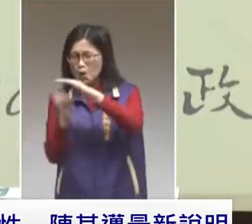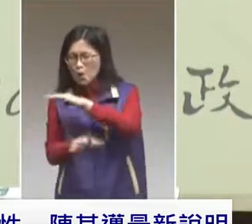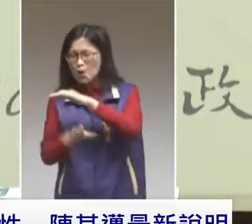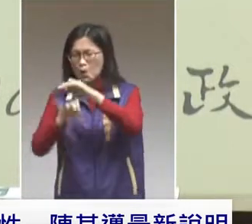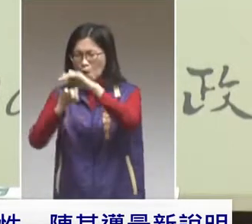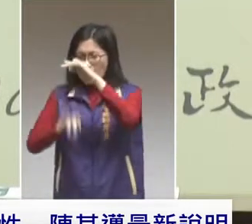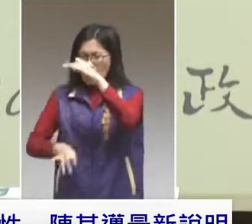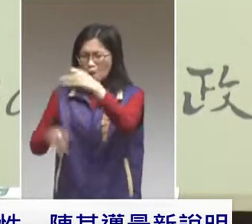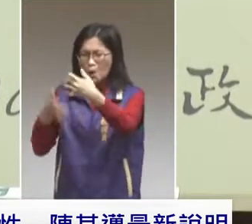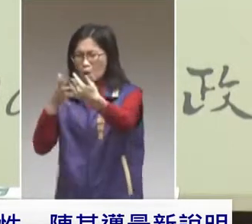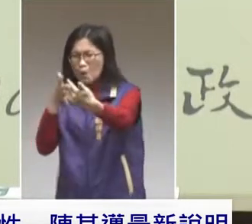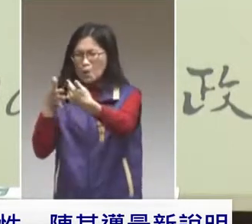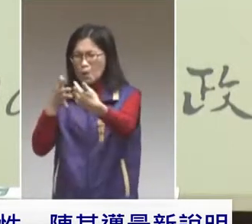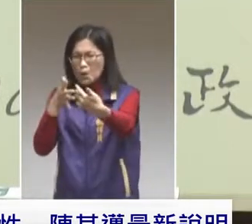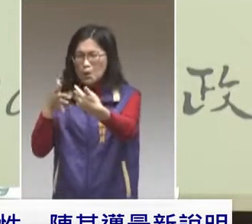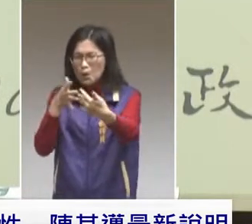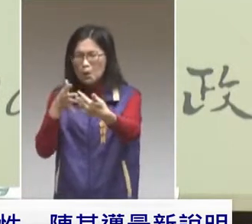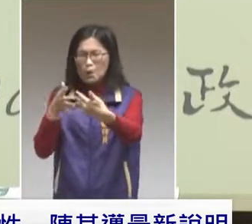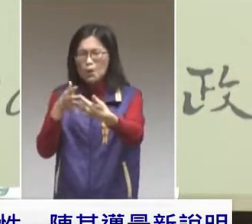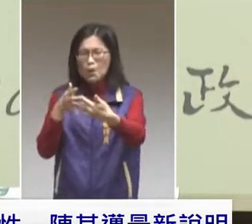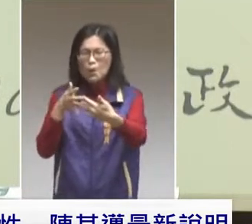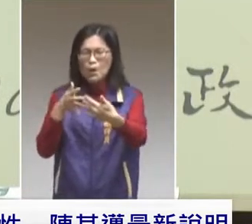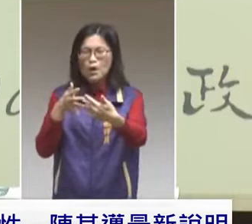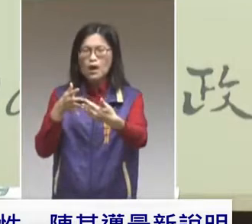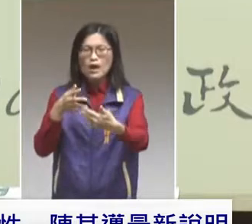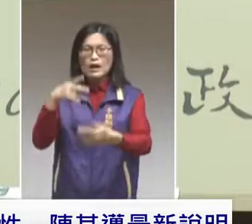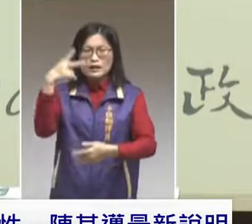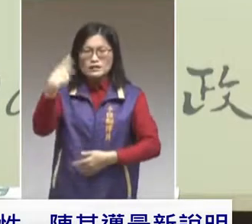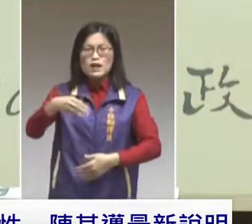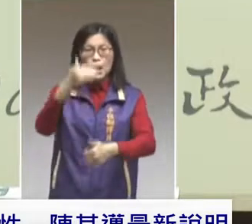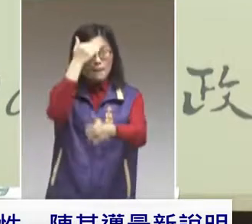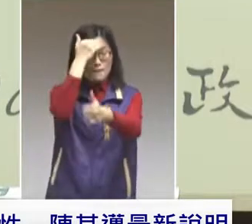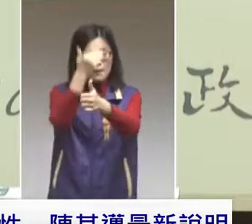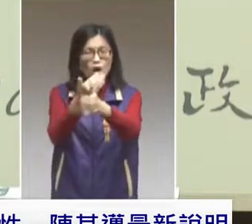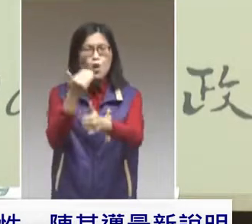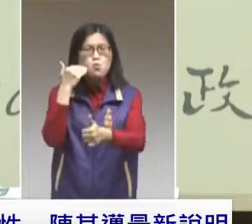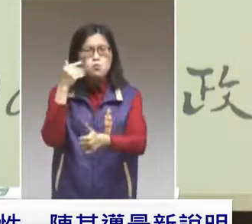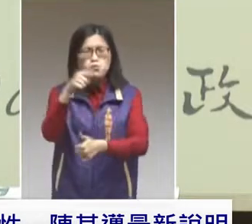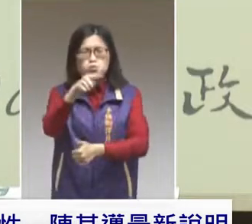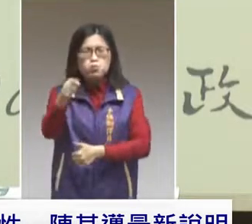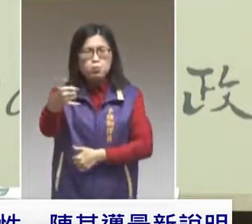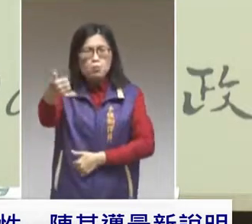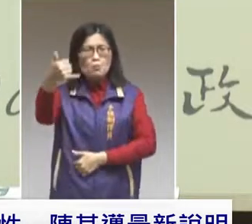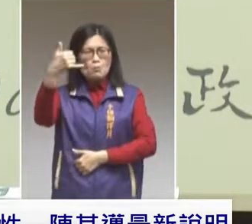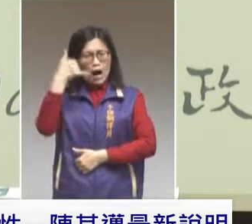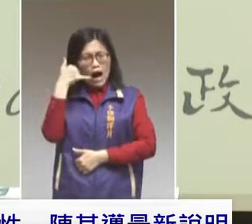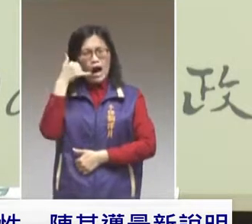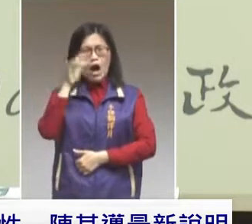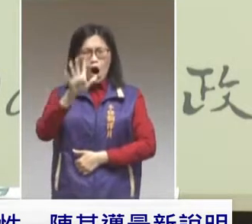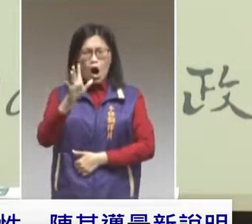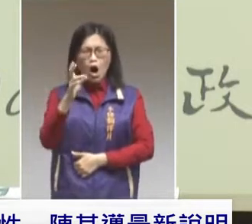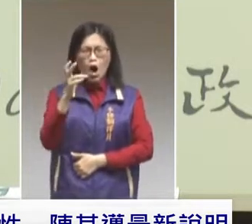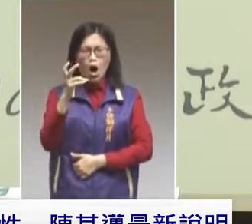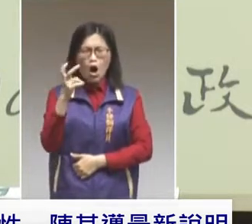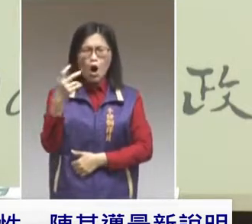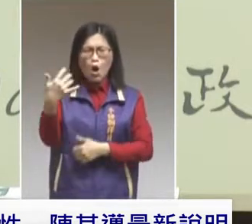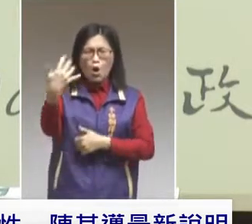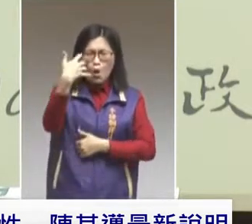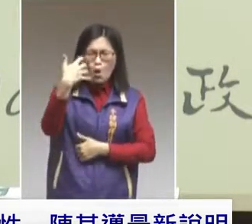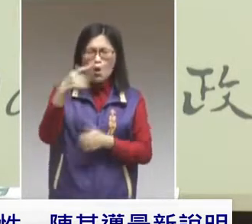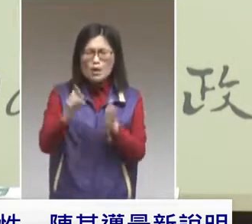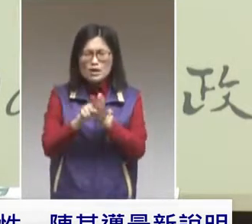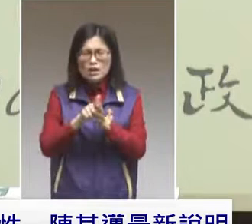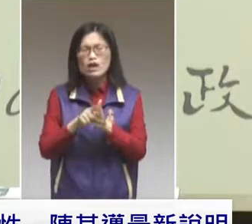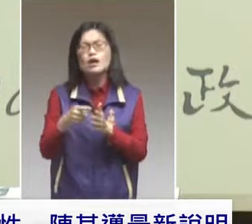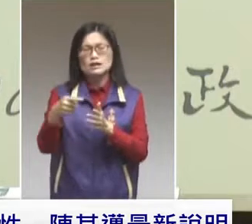的框列隔离的疫调的这个方式来进行，好，所以也要拜托大家，好，假如有接到疫调电话的